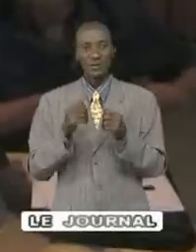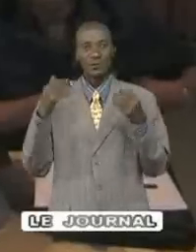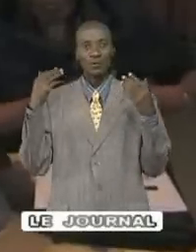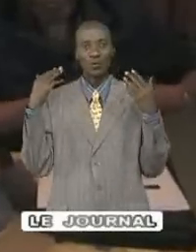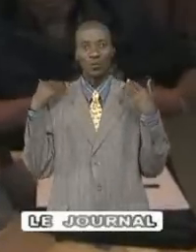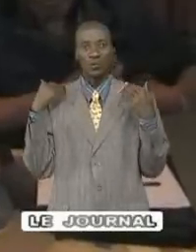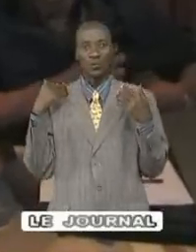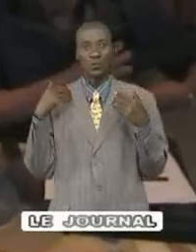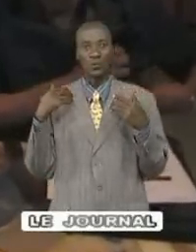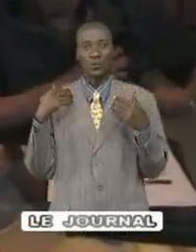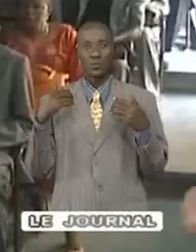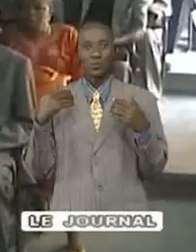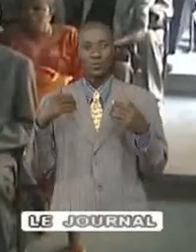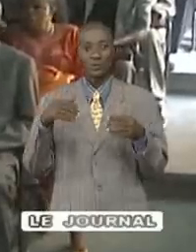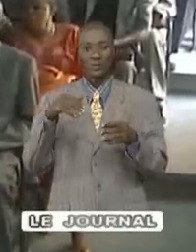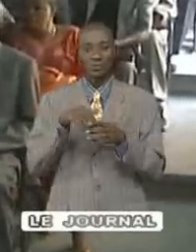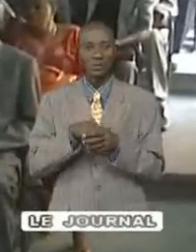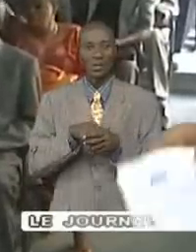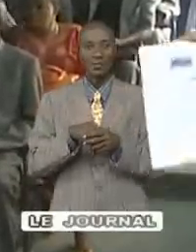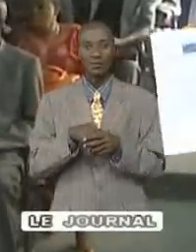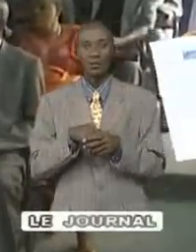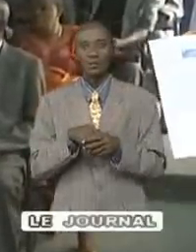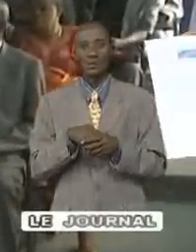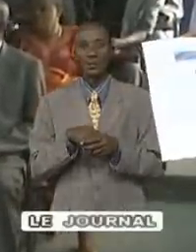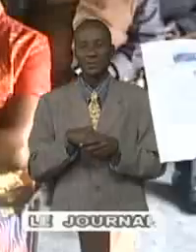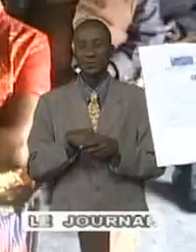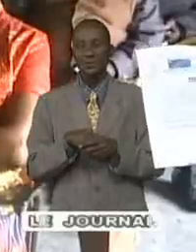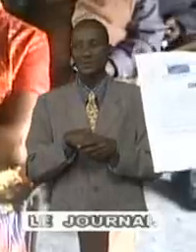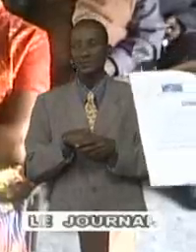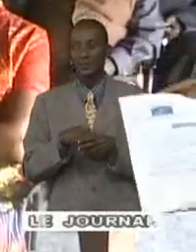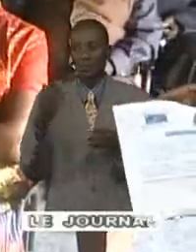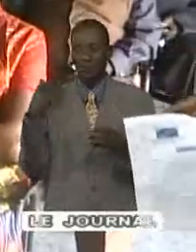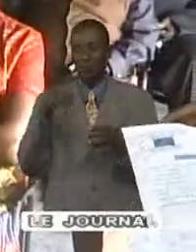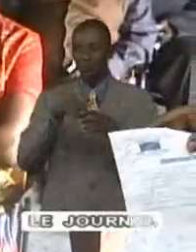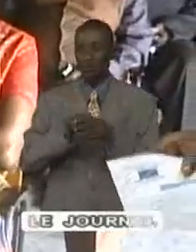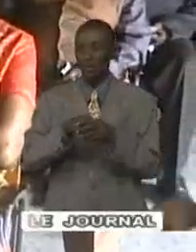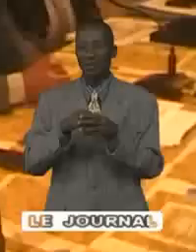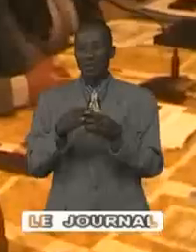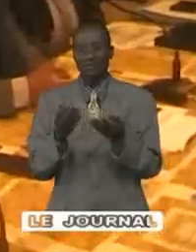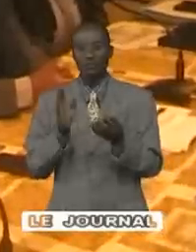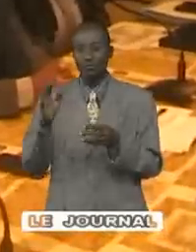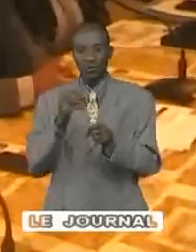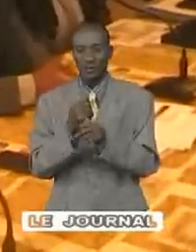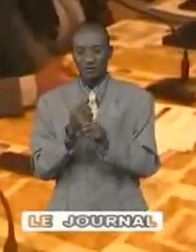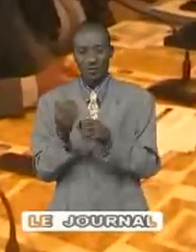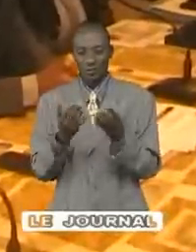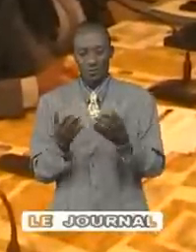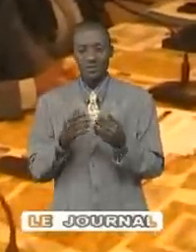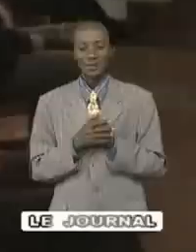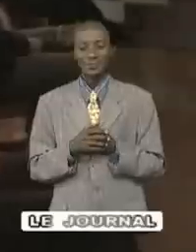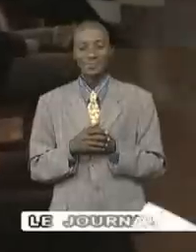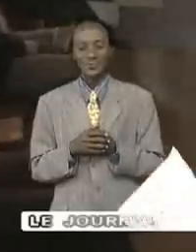constitue le cheval de bataille pour la Régie des Eaux en sa qualité d'entreprise commerciale. C'est dans ce cadre que les membres du comité de gestion,